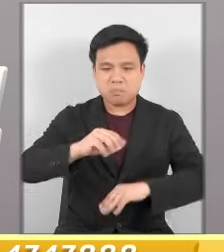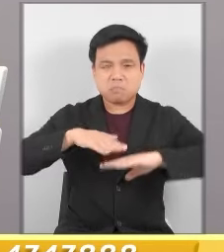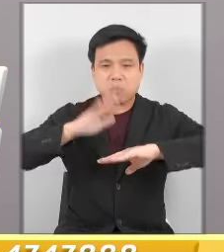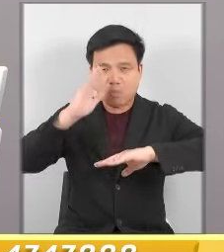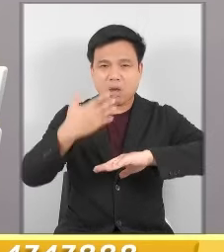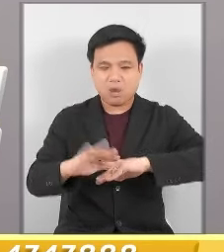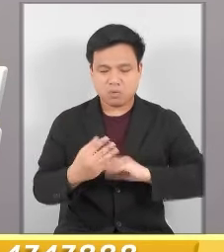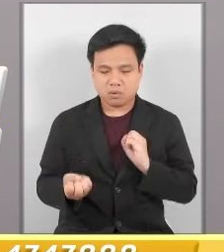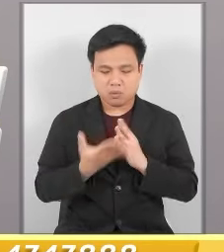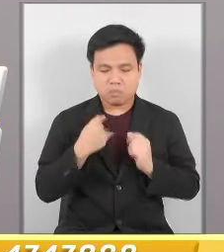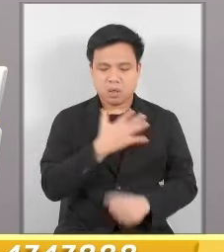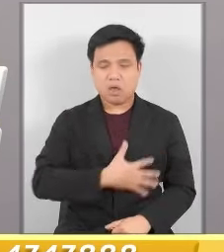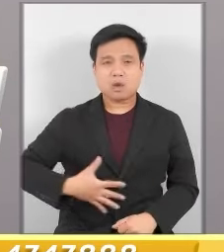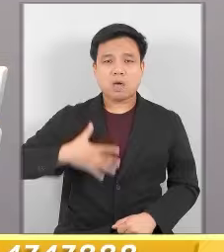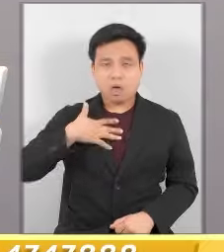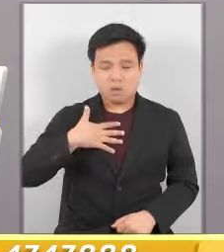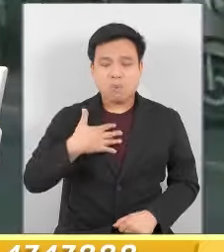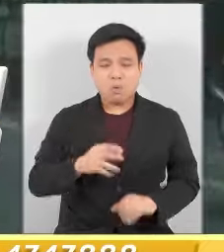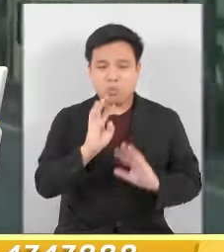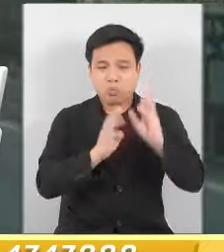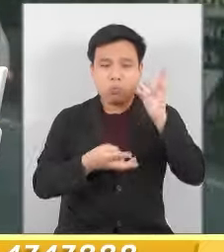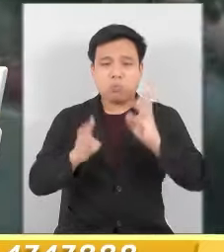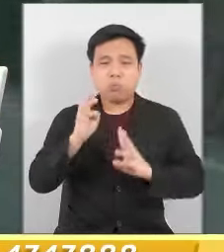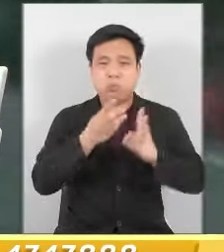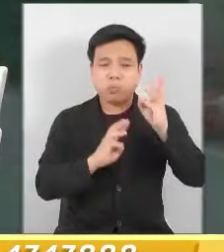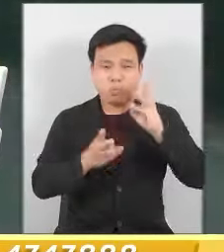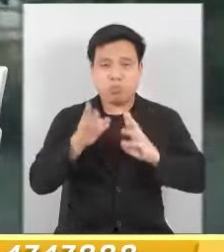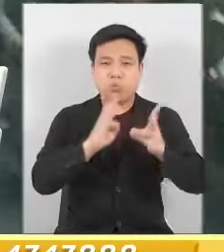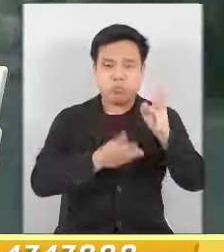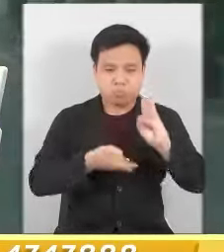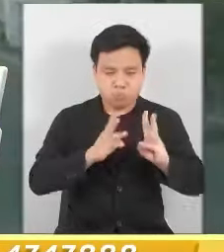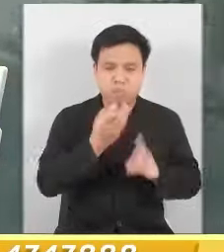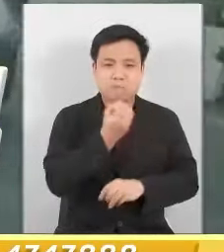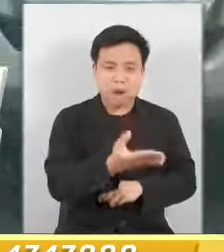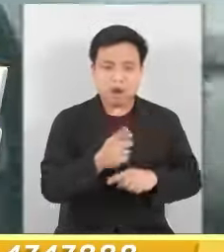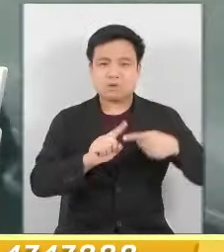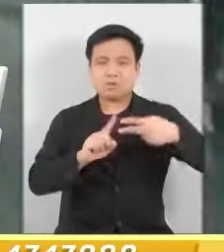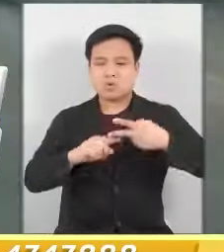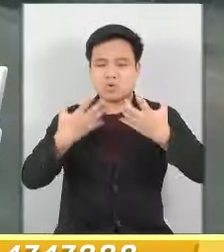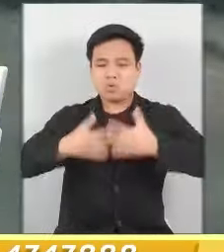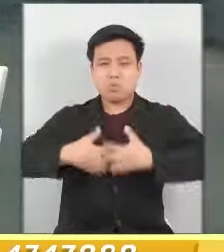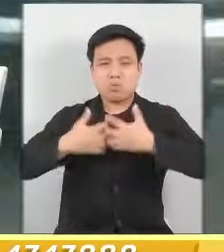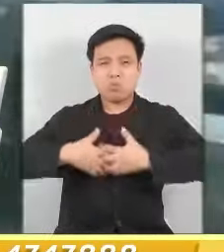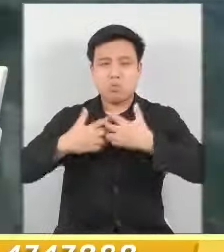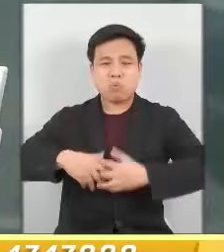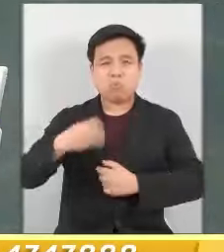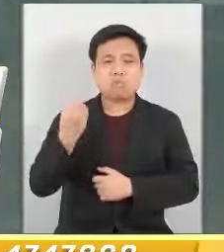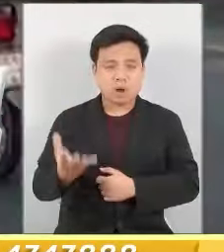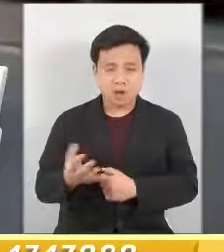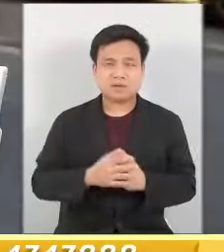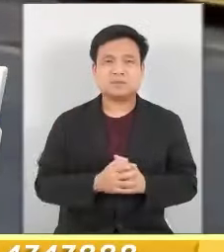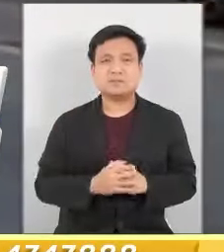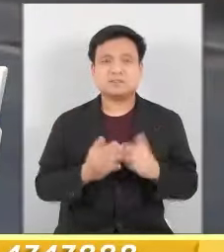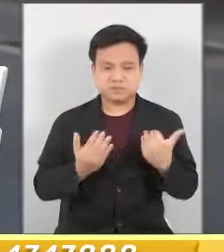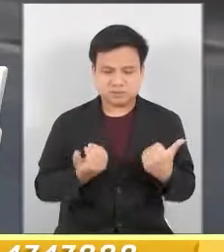มีฝุ่น PM 2.5แล้วนะครับมันยังใกล้กับโรงงานนิคมอุตสาหกรรมด้วยนี่เขาก็ใช้ระบบติดตาม PM